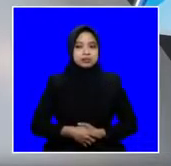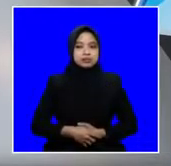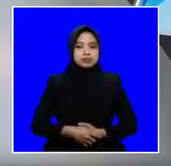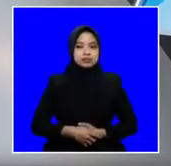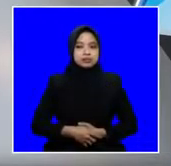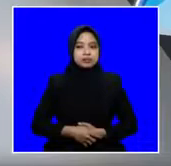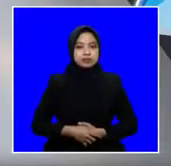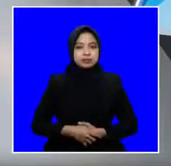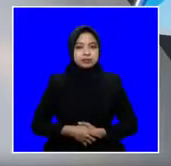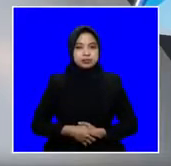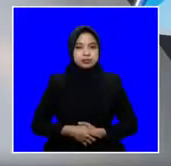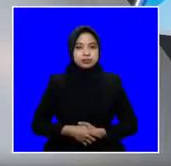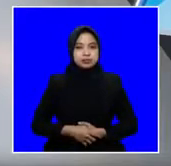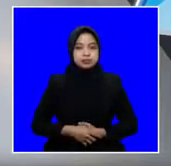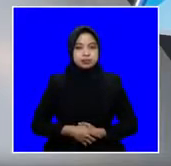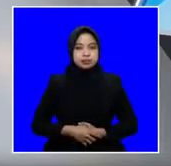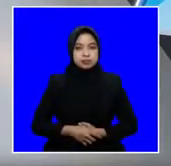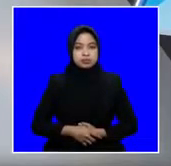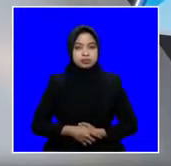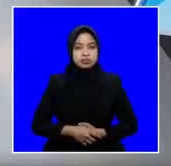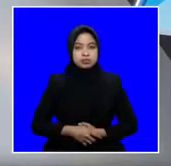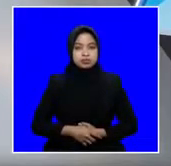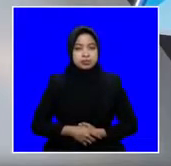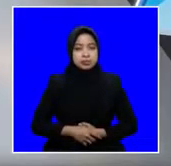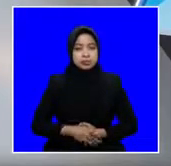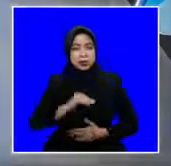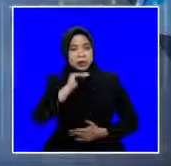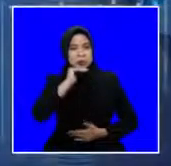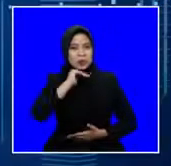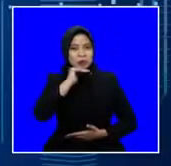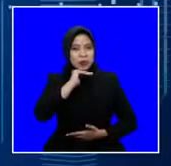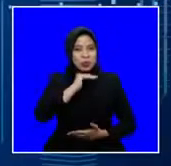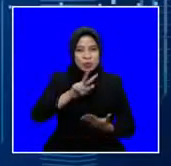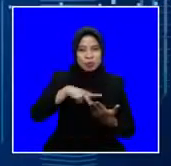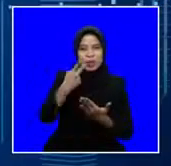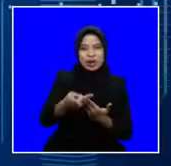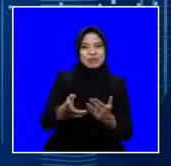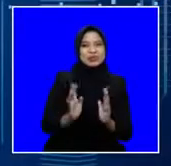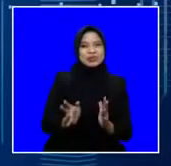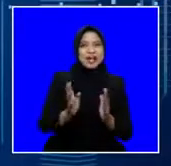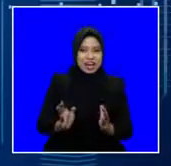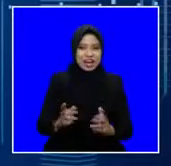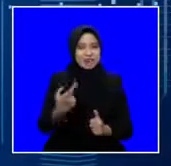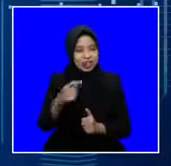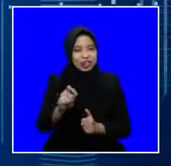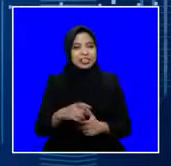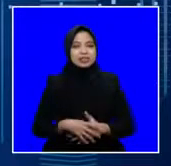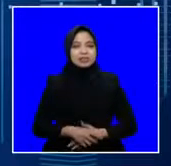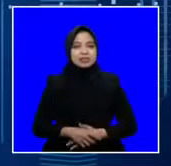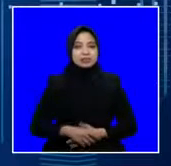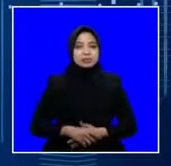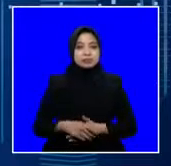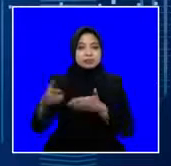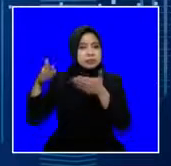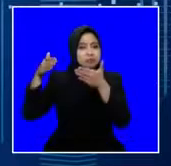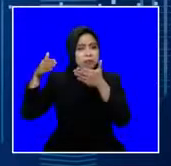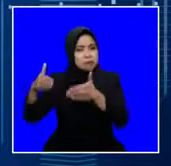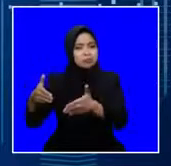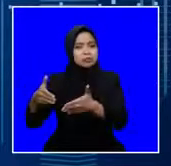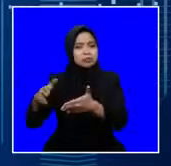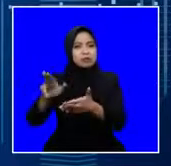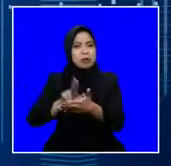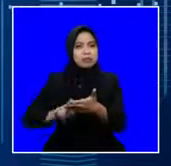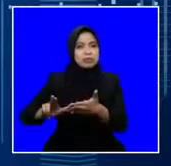Baik, terima kasih sekali. Jadi program ini sudah sangat dinanti-nanti. Oleh karena itu kami di Direktorat Jenderal Pendidikan Tinggi